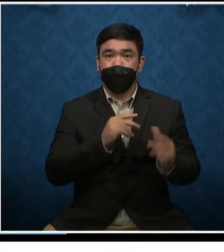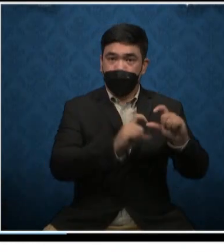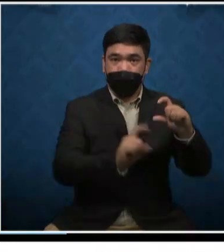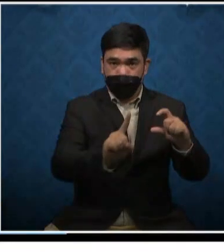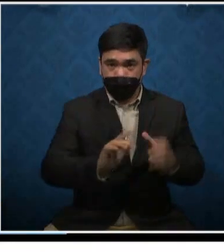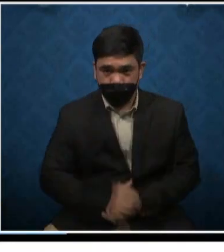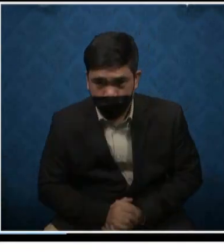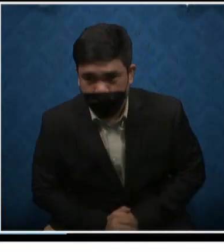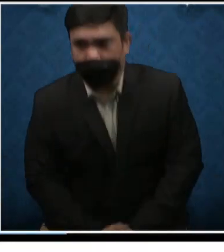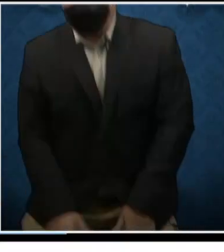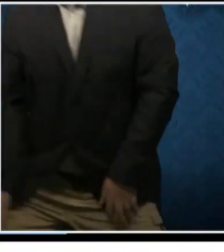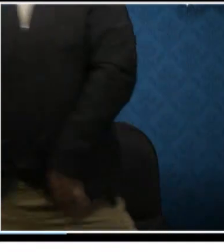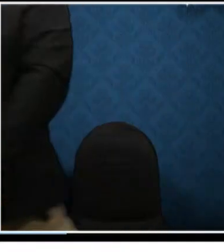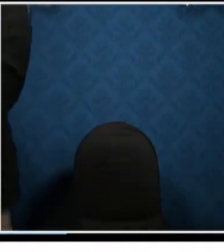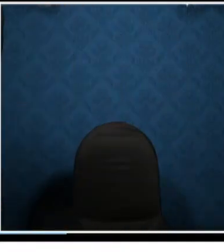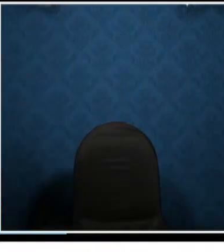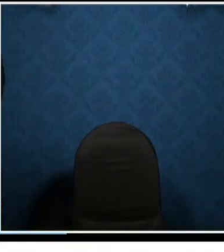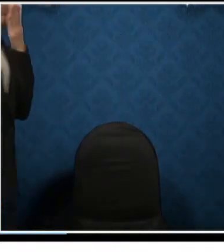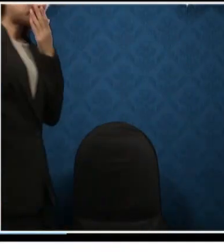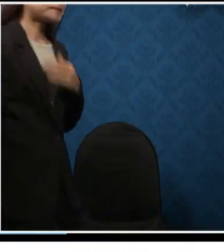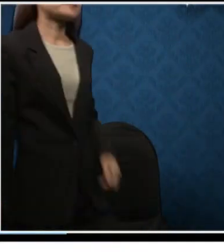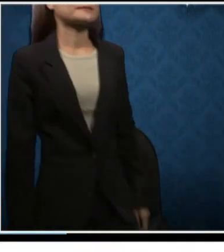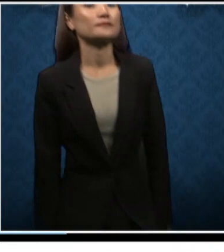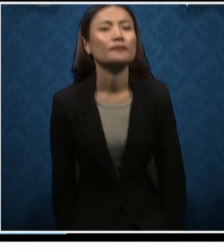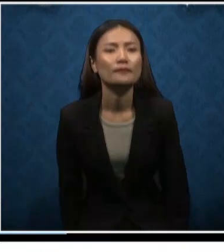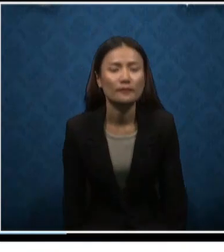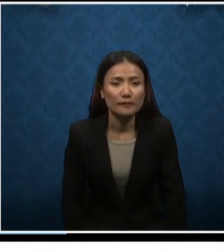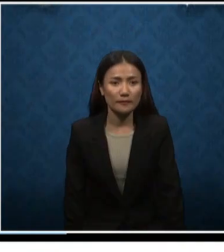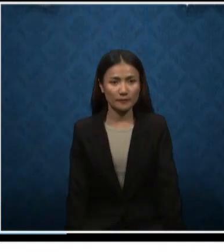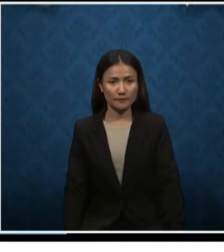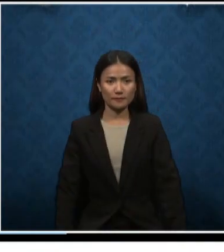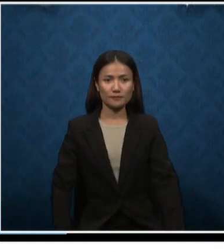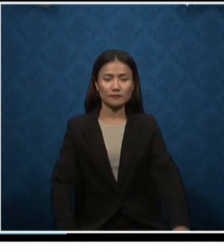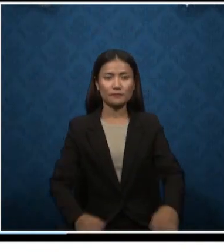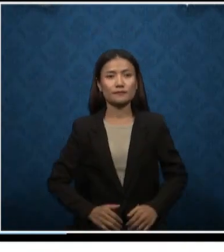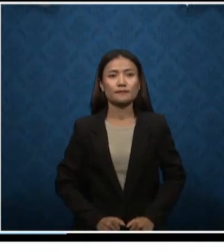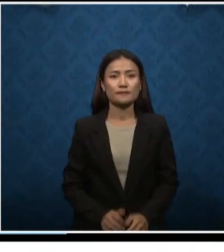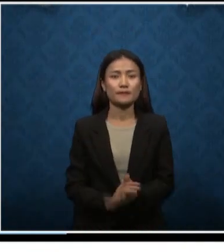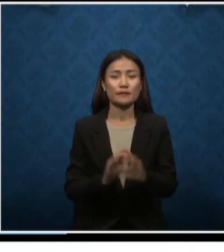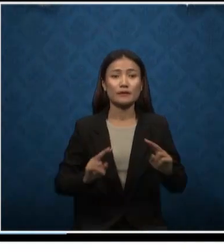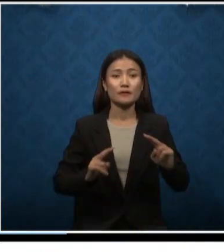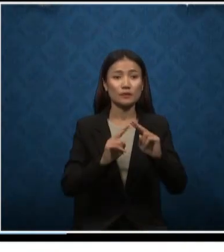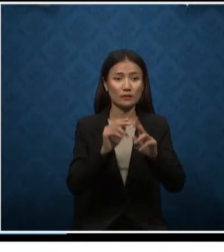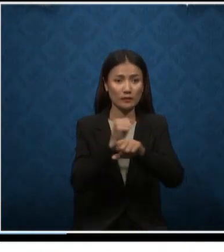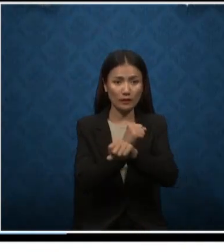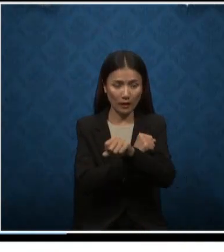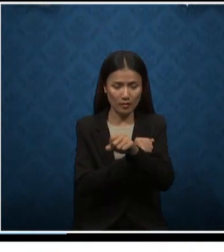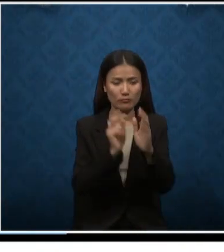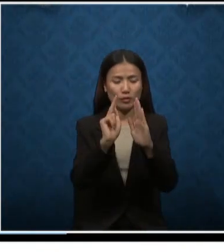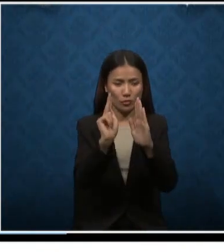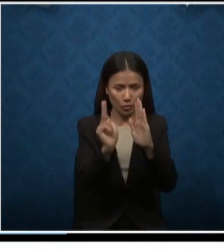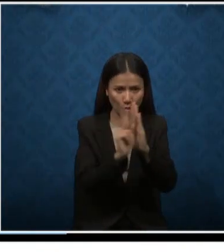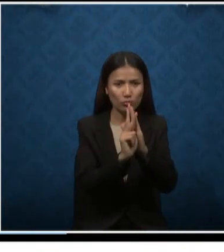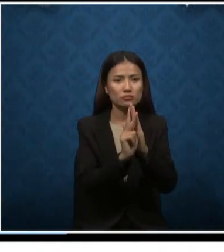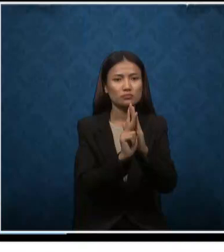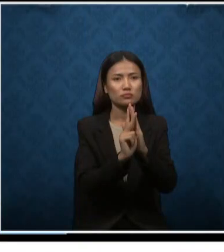งในกรณีนี้กระทรวงแรงงานก็สามารถออกกฎกระทรวงเพื่อกำหนดให้ภาครัฐจ่ายเ